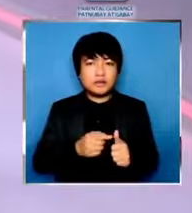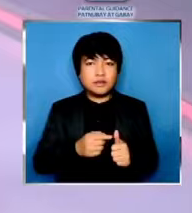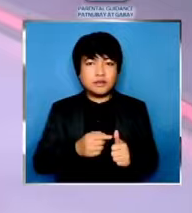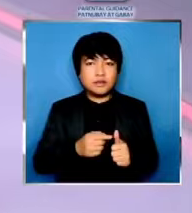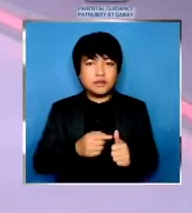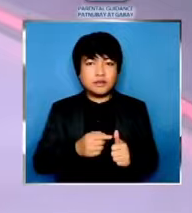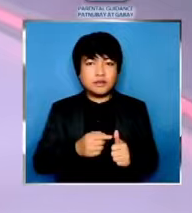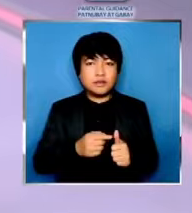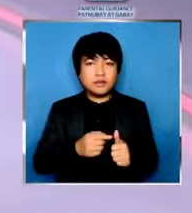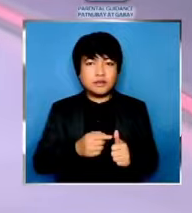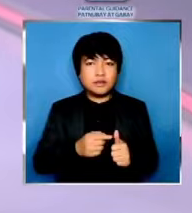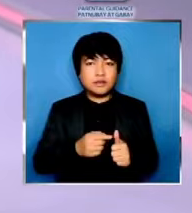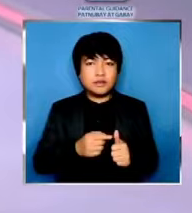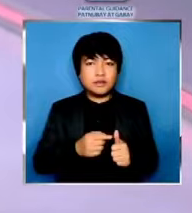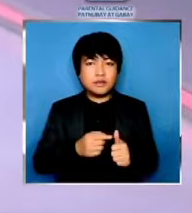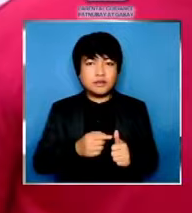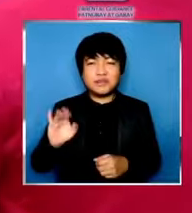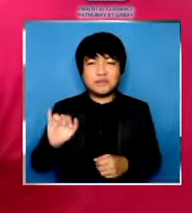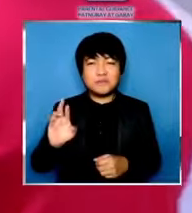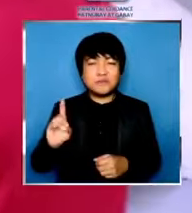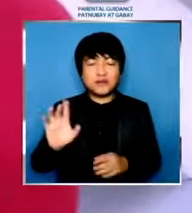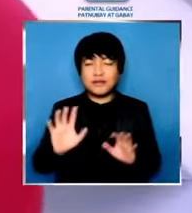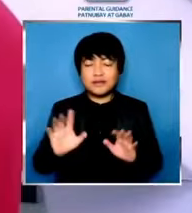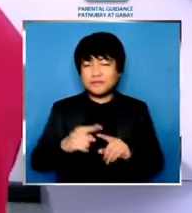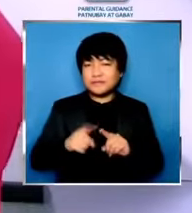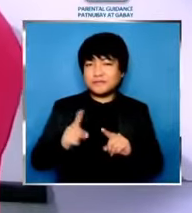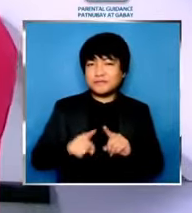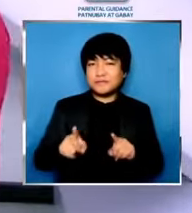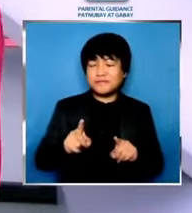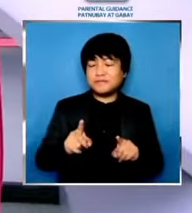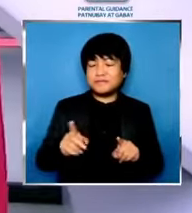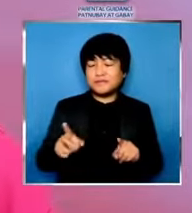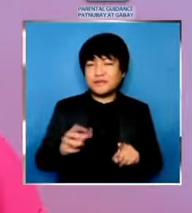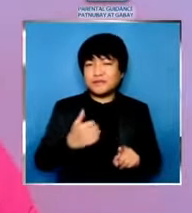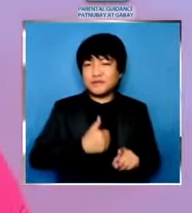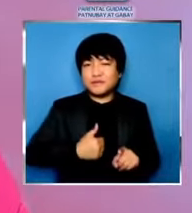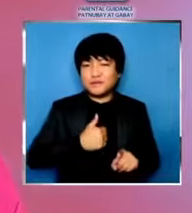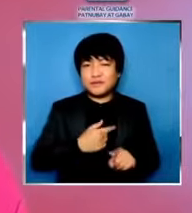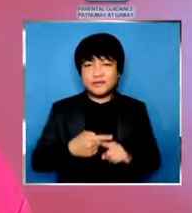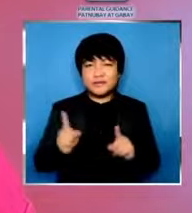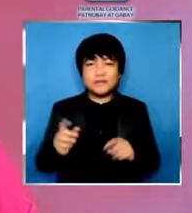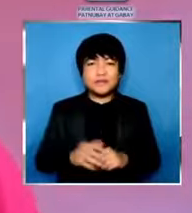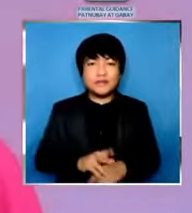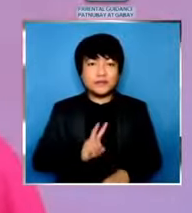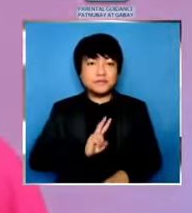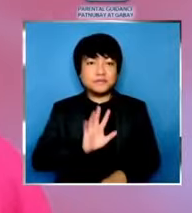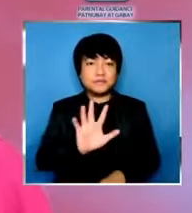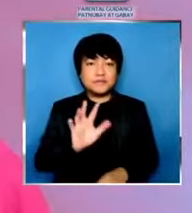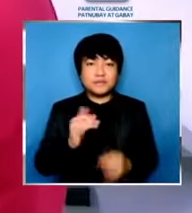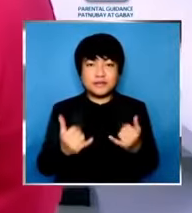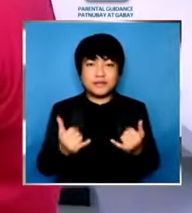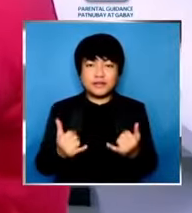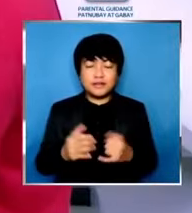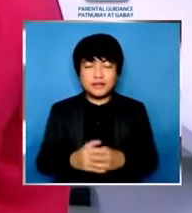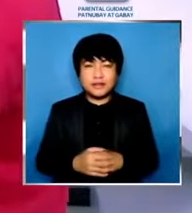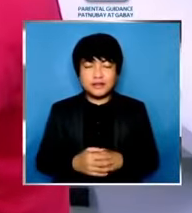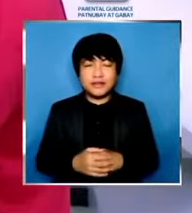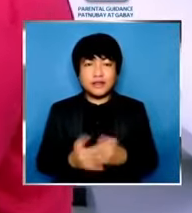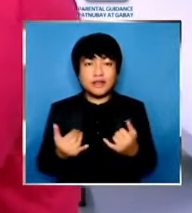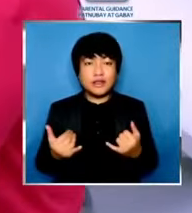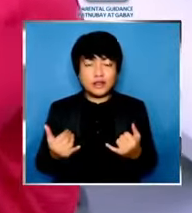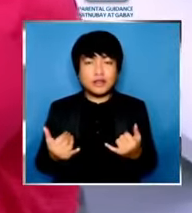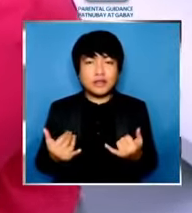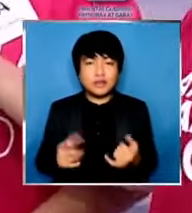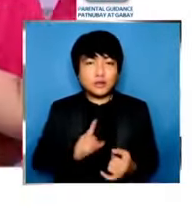Big Bird, love. Sesame Street si Big Bird kasama ni Ernie tsaka ni Bert. Voltes 5 ang usapan dito. Eto lang, sasabihin ko sa iyo mga tunay na